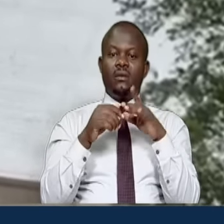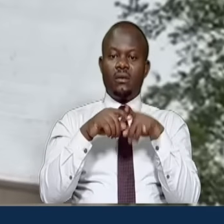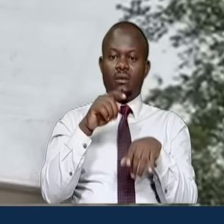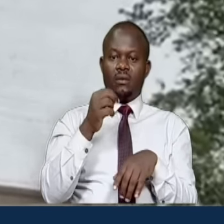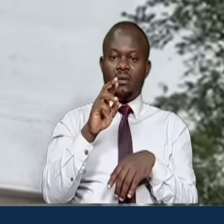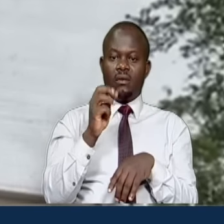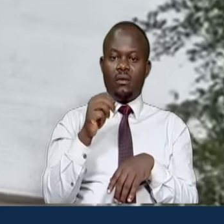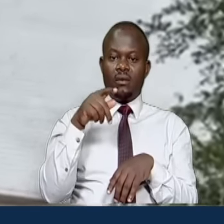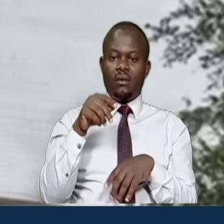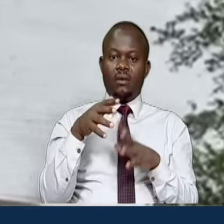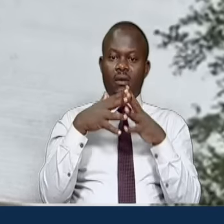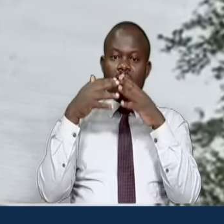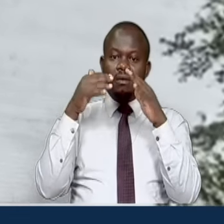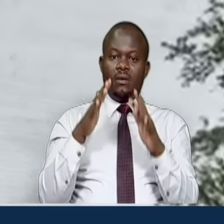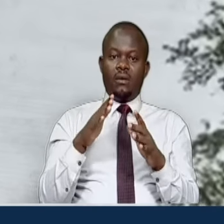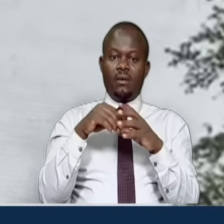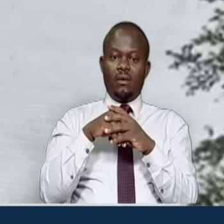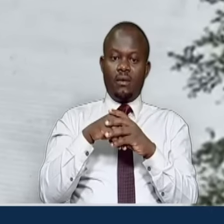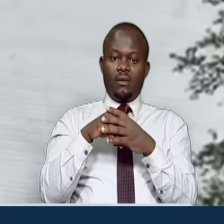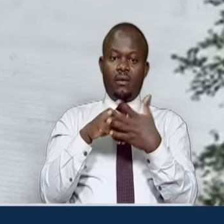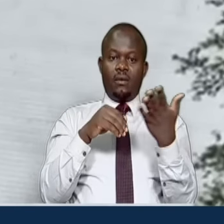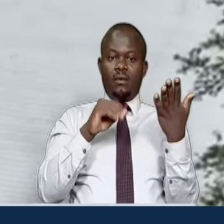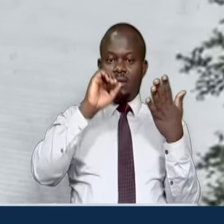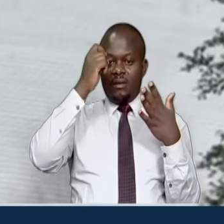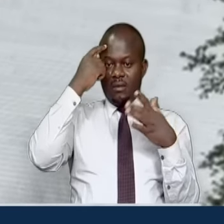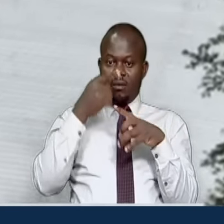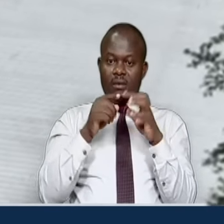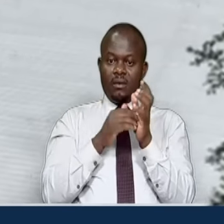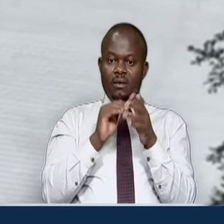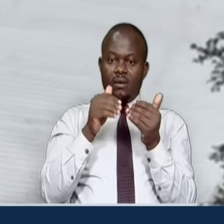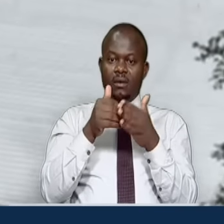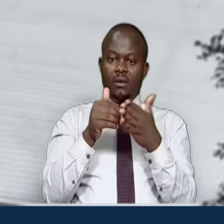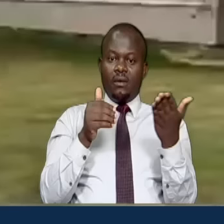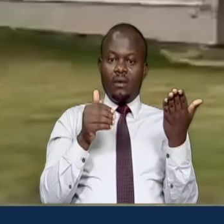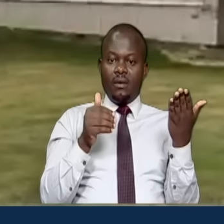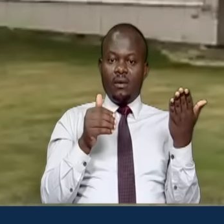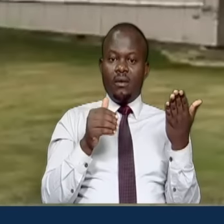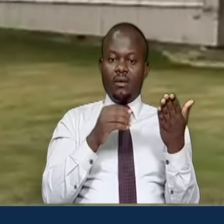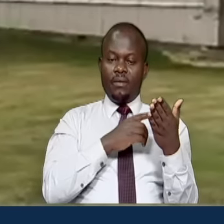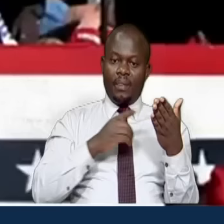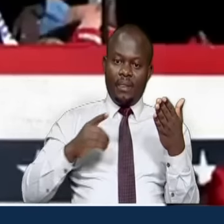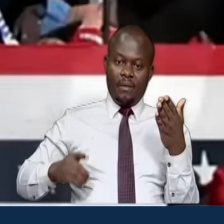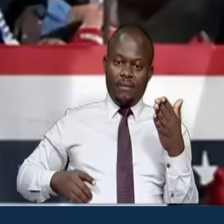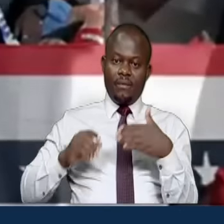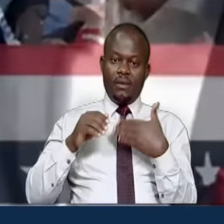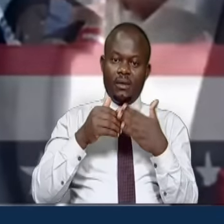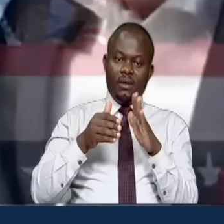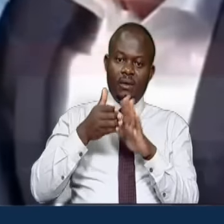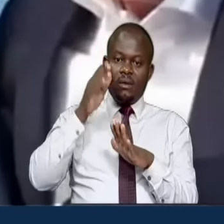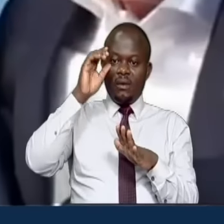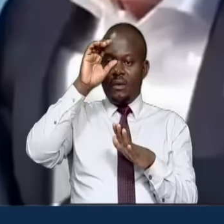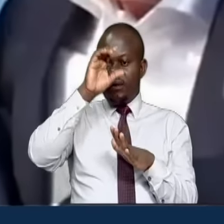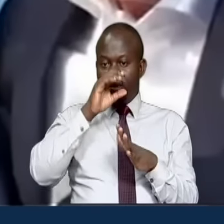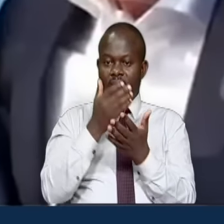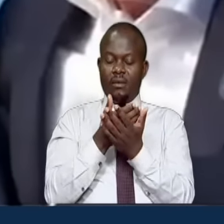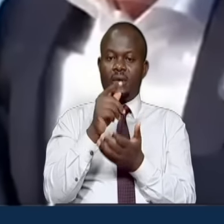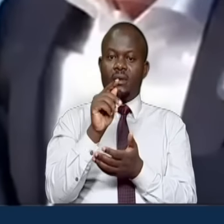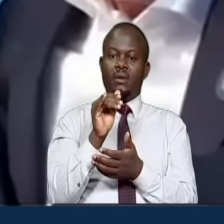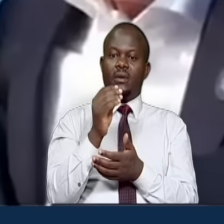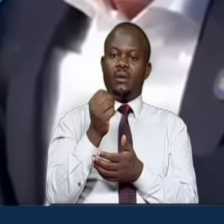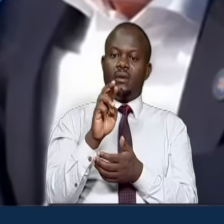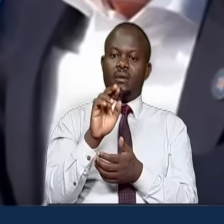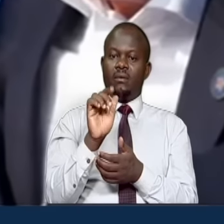Trump, abanyamerika baba abo mu ishyaka ry'aba Republican cyangwa se nabo mu ishyaka ry'aba Democrat bahise batangira gusaba Kimberly kwegura